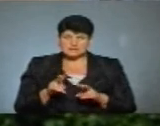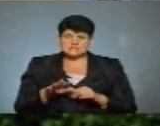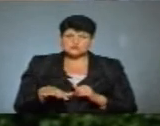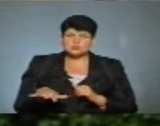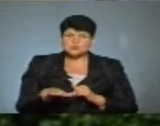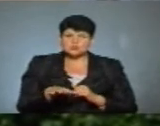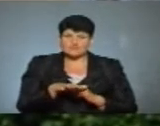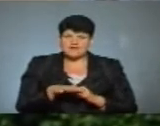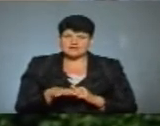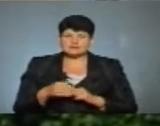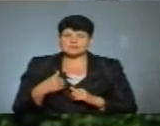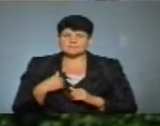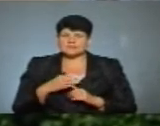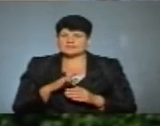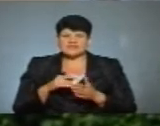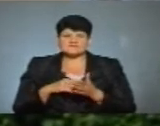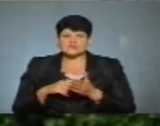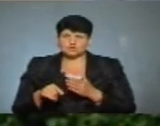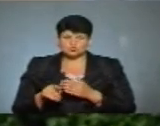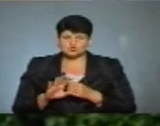зонування, ми не виключаємо, що